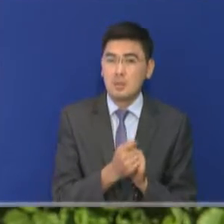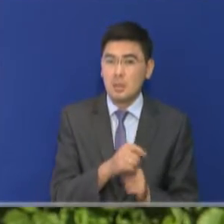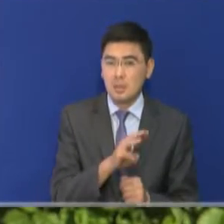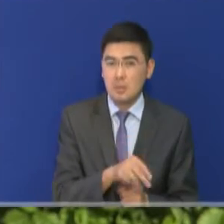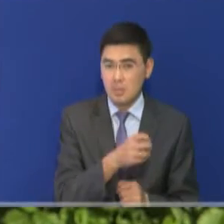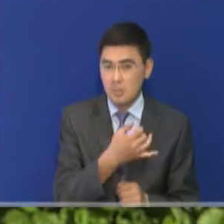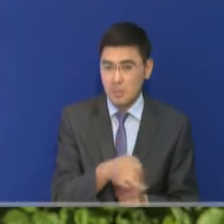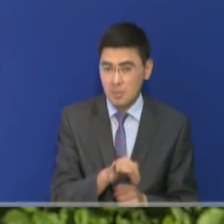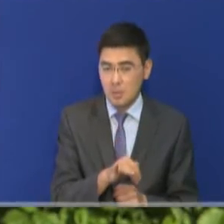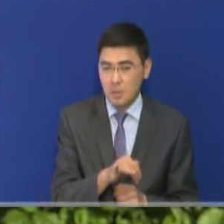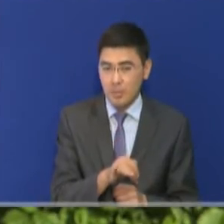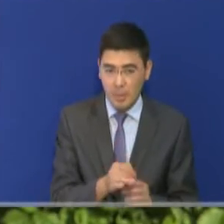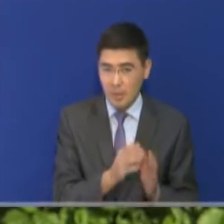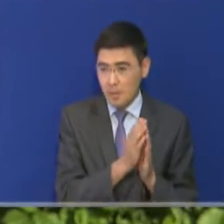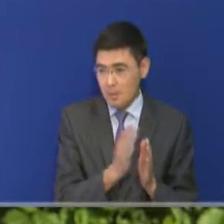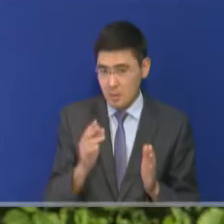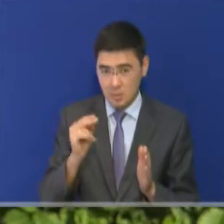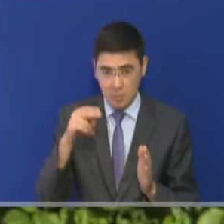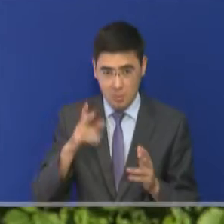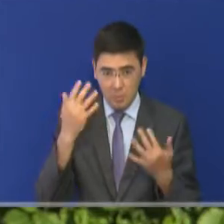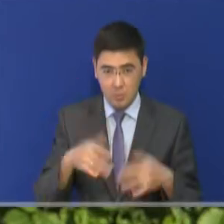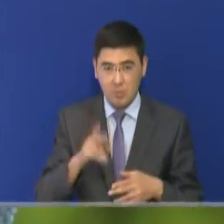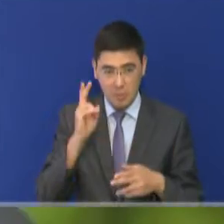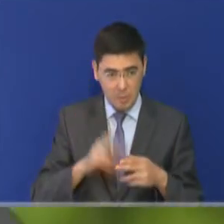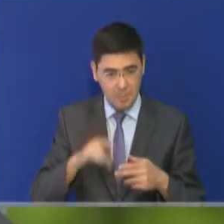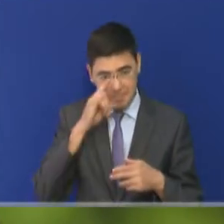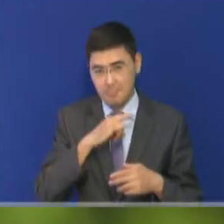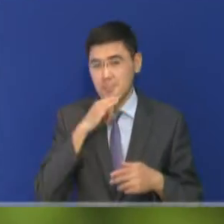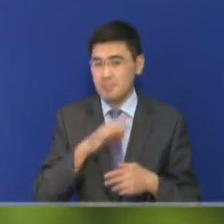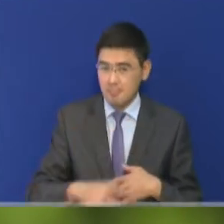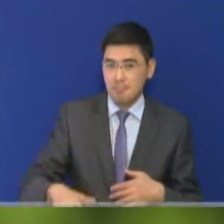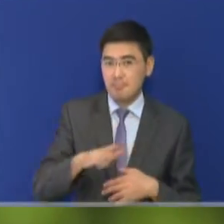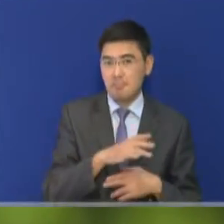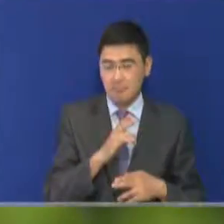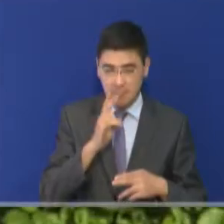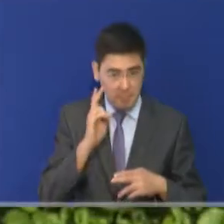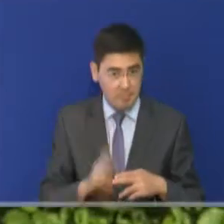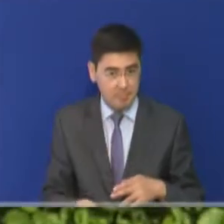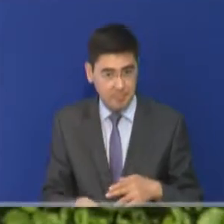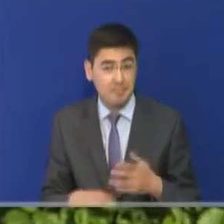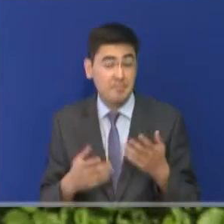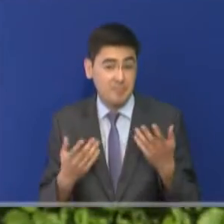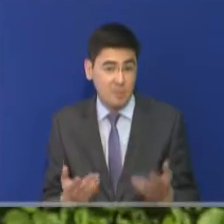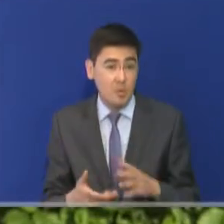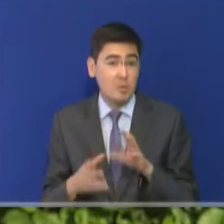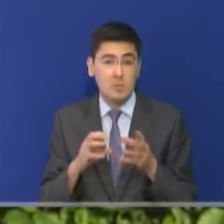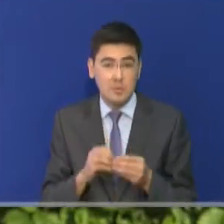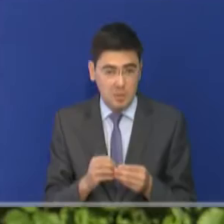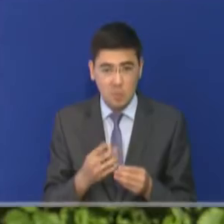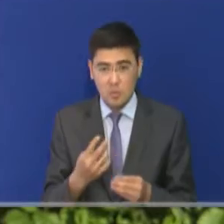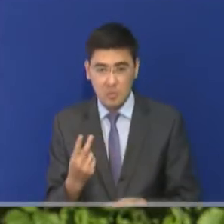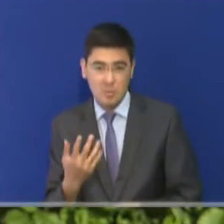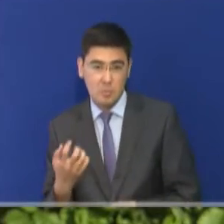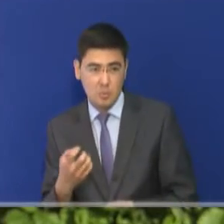мая ЧП по всему Казахстану был отменен, в связи с чем эти выплаты сейчас